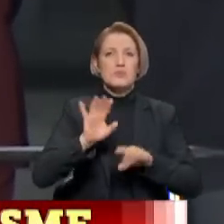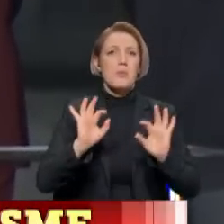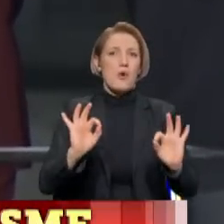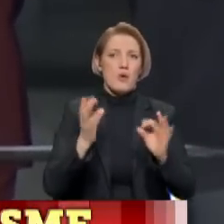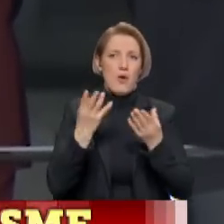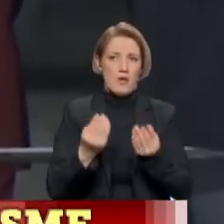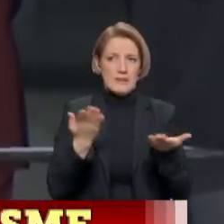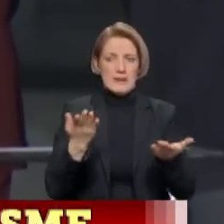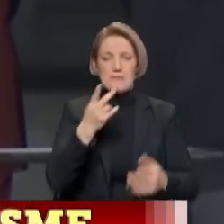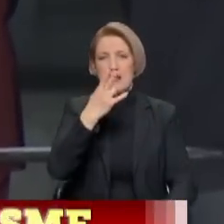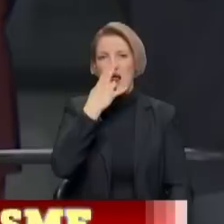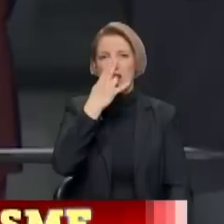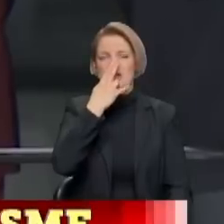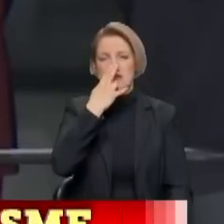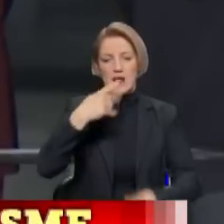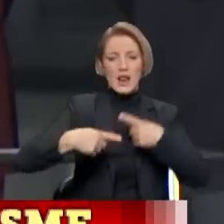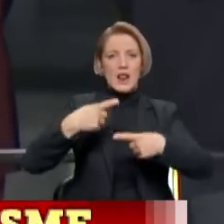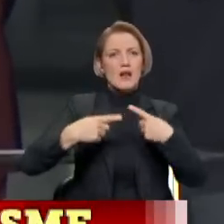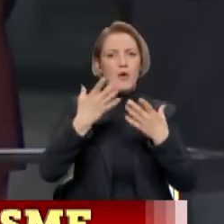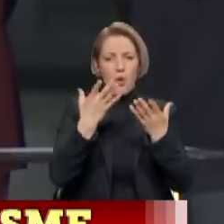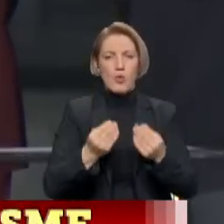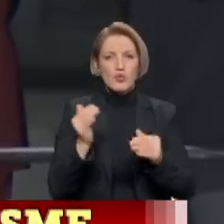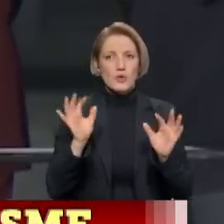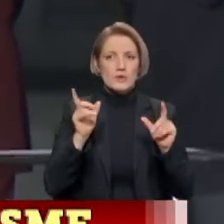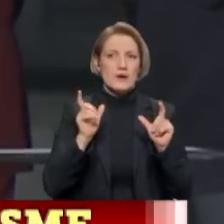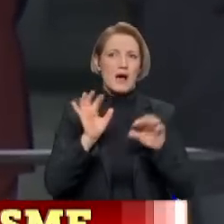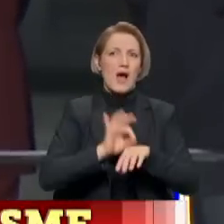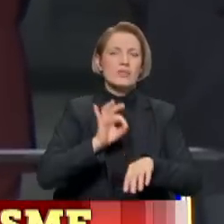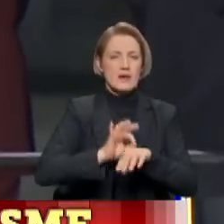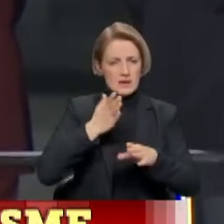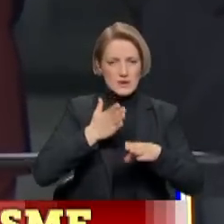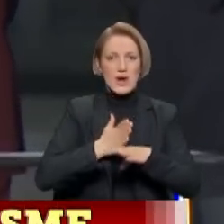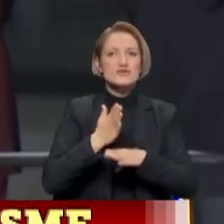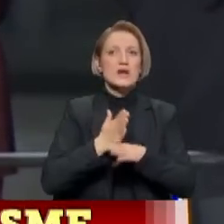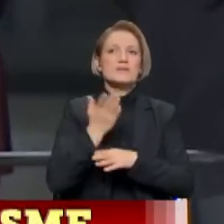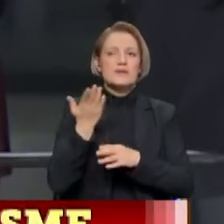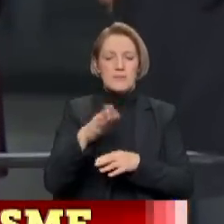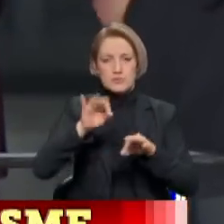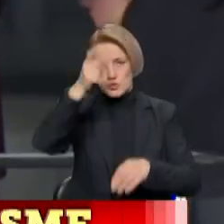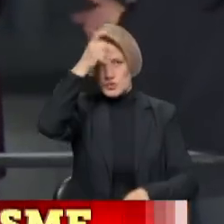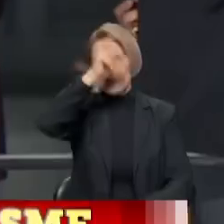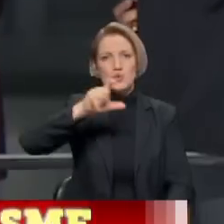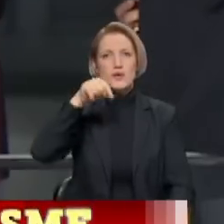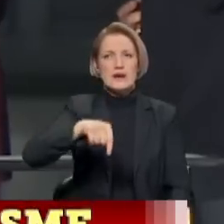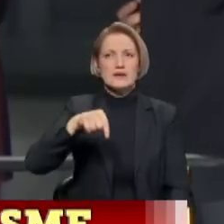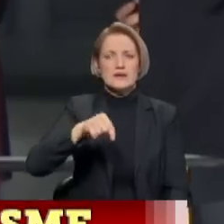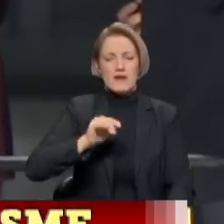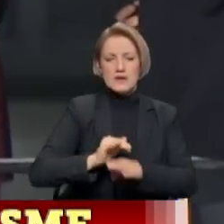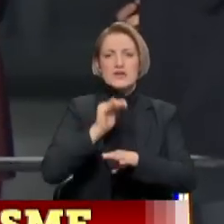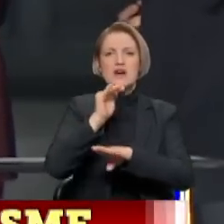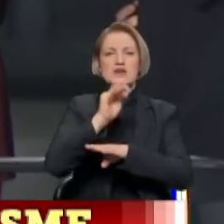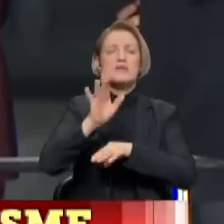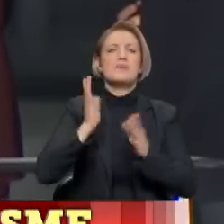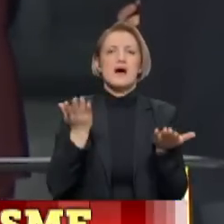şekilde bir alışkanlık haline geldiği anda gerçekten bu ülkeyi